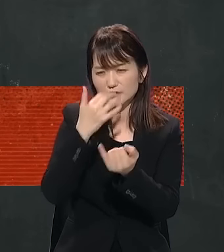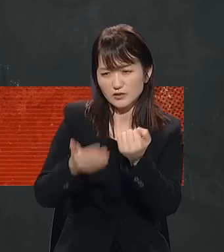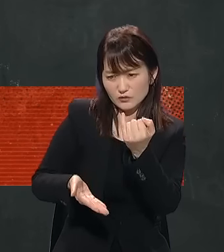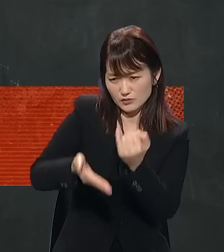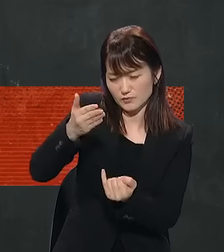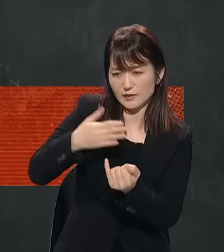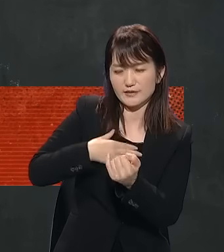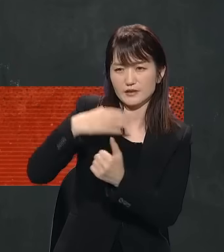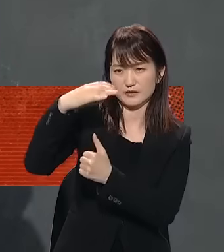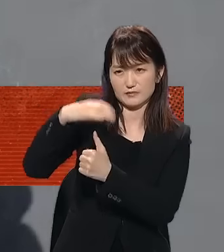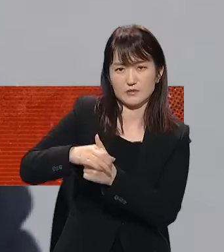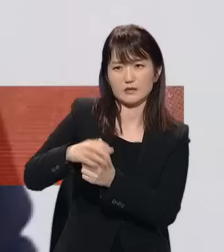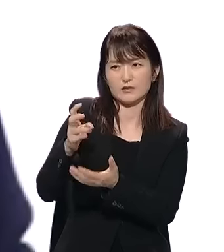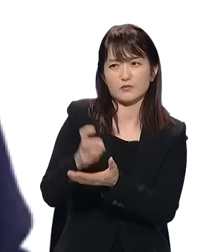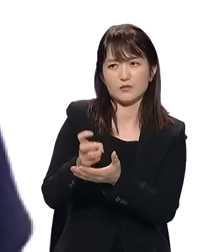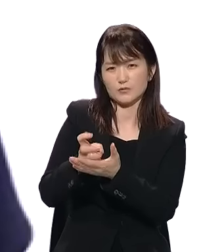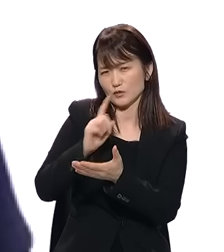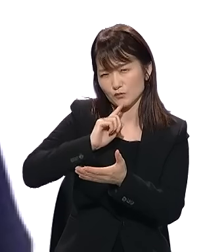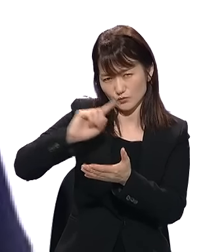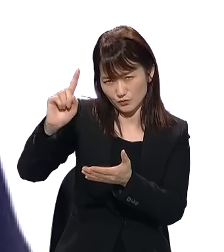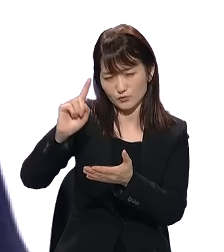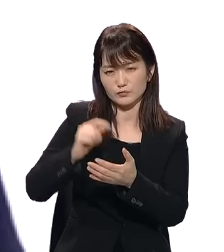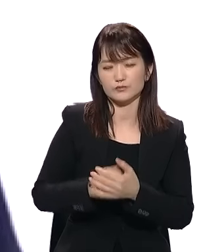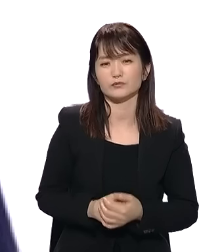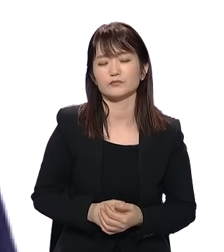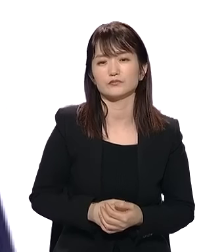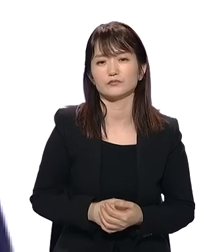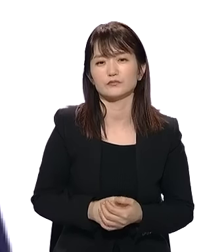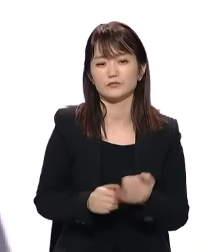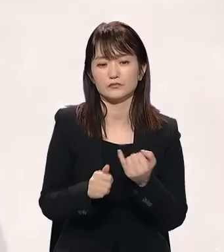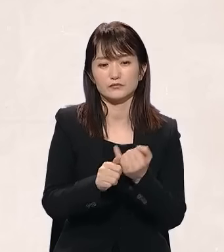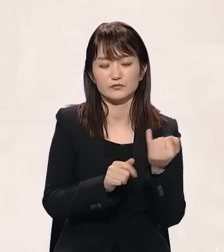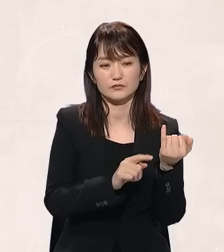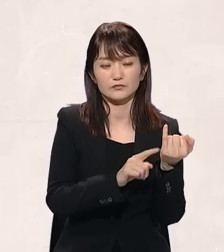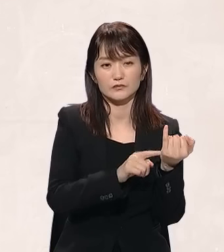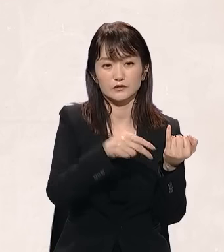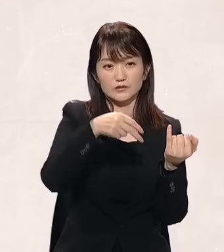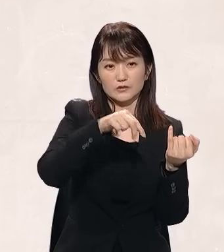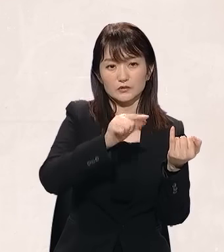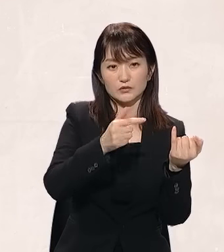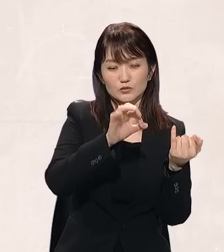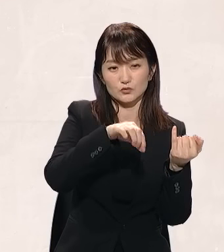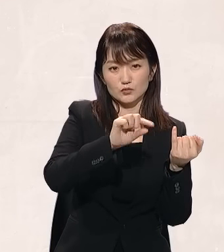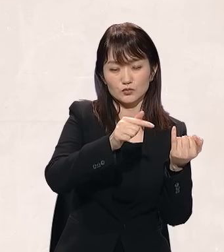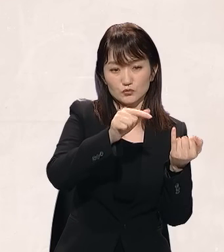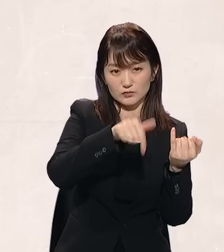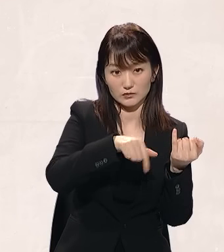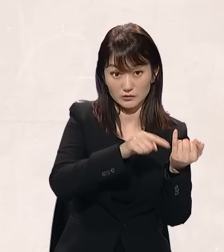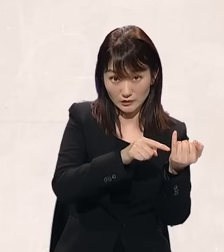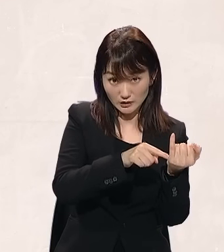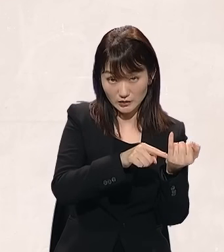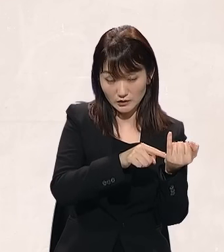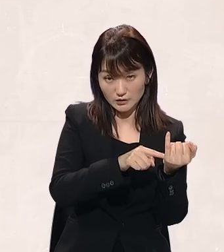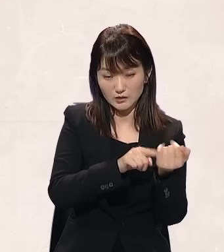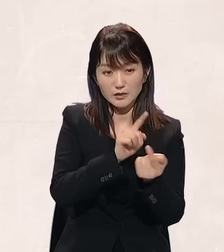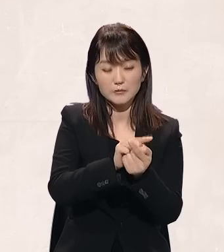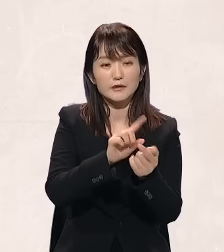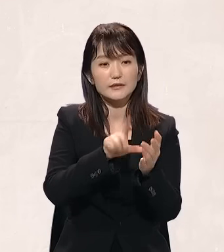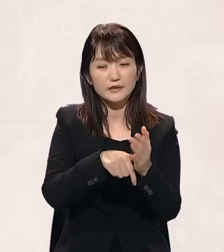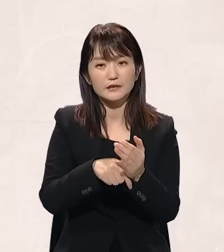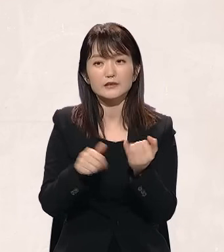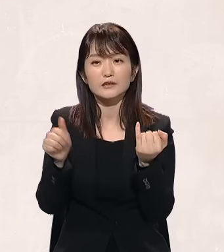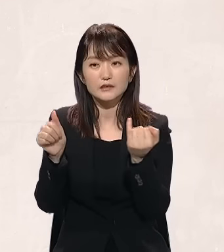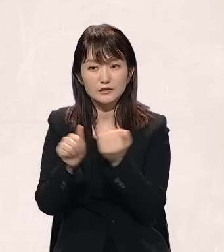씌웠다. 법적 다툼을 예고를 했습니다. 게다가 선우은숙 씨 처음 만난 날 두 번 결혼했었다라는 사실을 밝혔다고 얘기를 했고요.